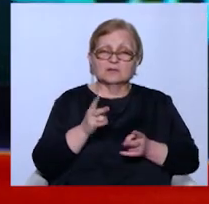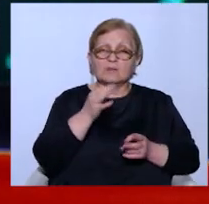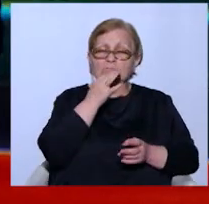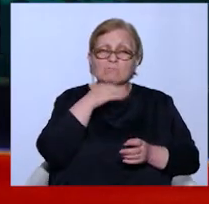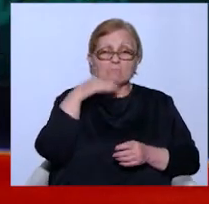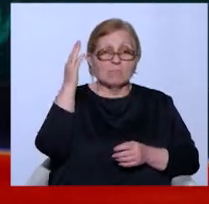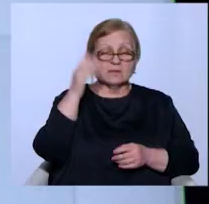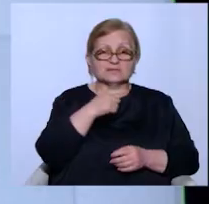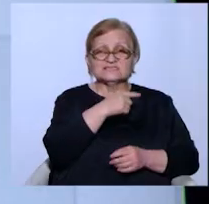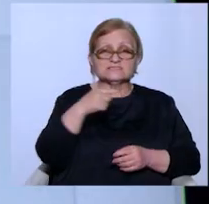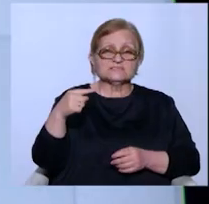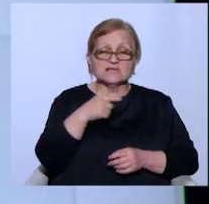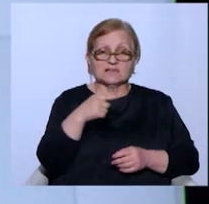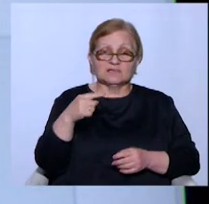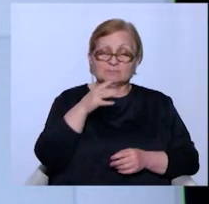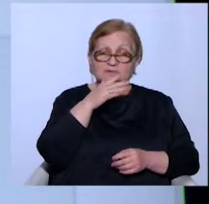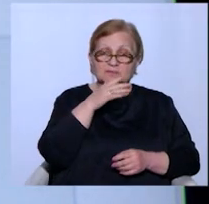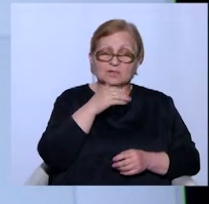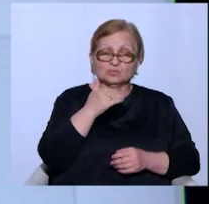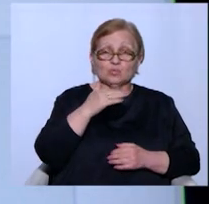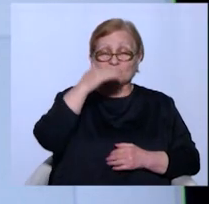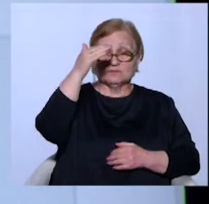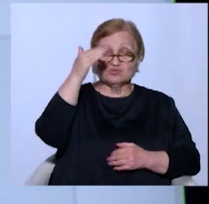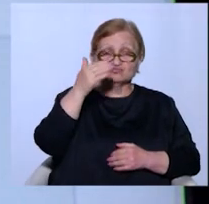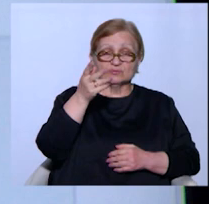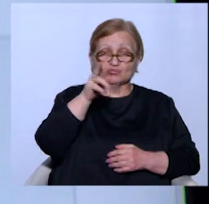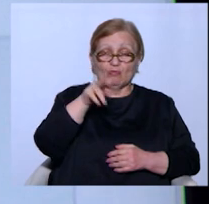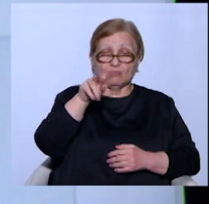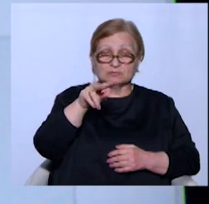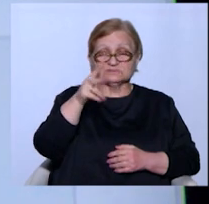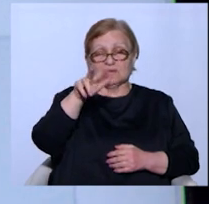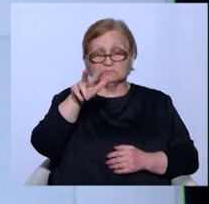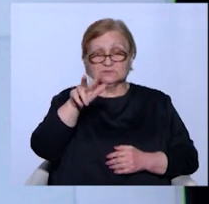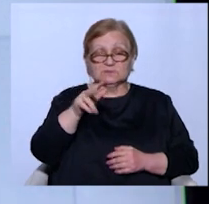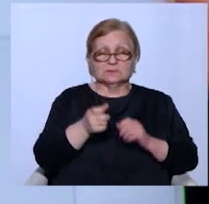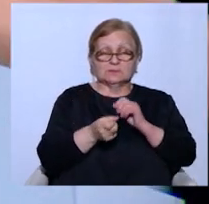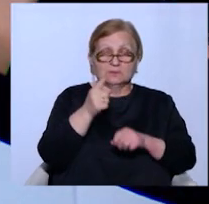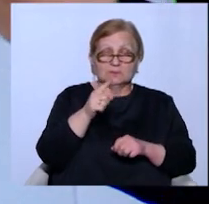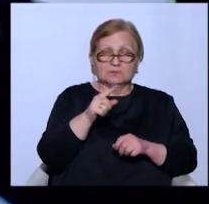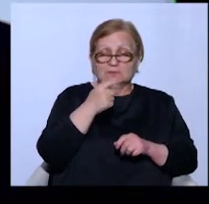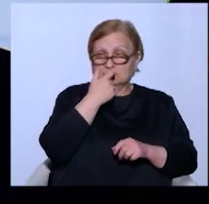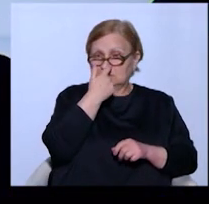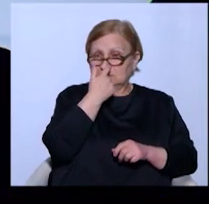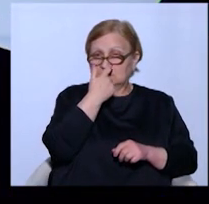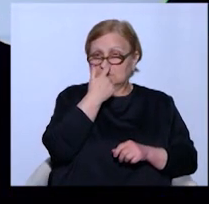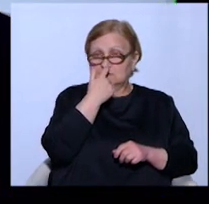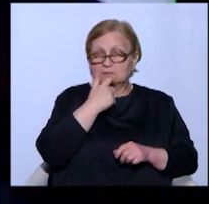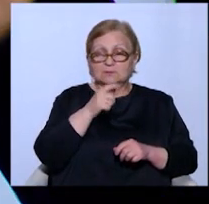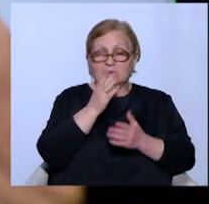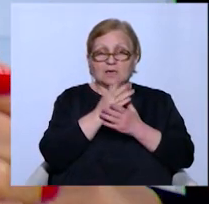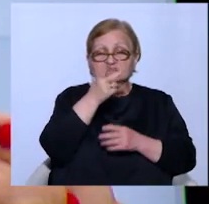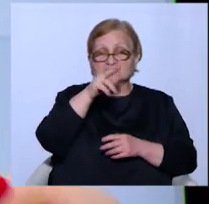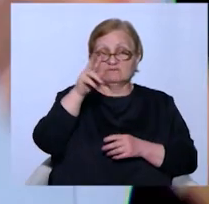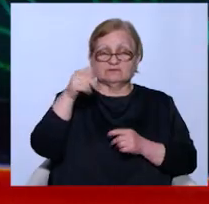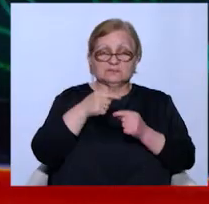წილადების გაერთმნიშვნელიანების დროს. თუ მნიშვნელში გვექნება ორ წევრი ან სამ წევრი და აღმოვაჩენთ, რომ აი ესეთი არის